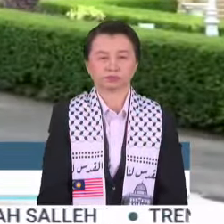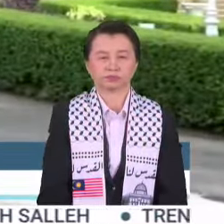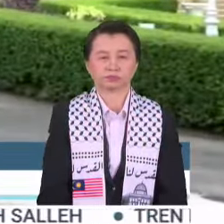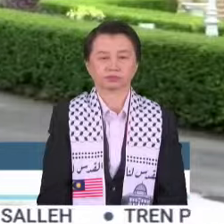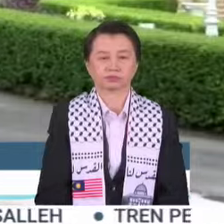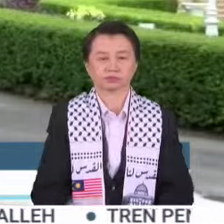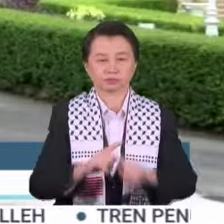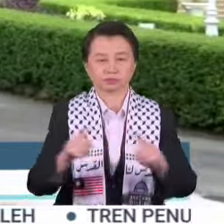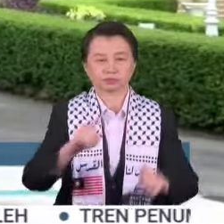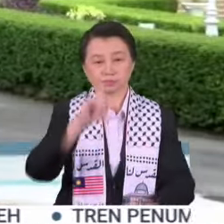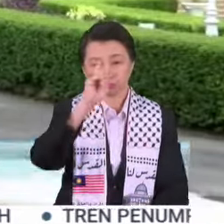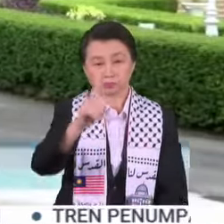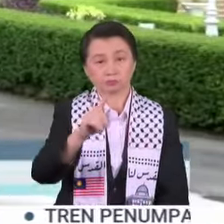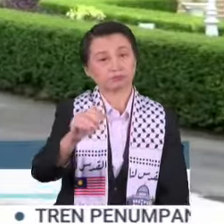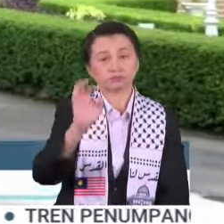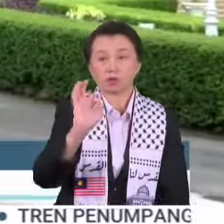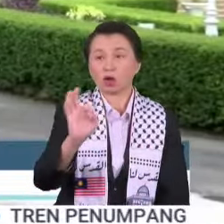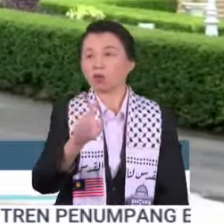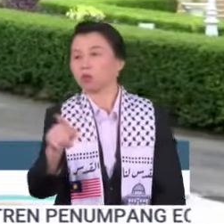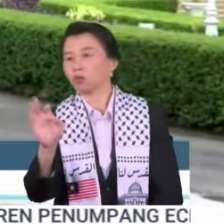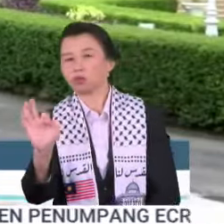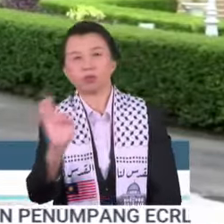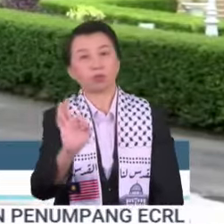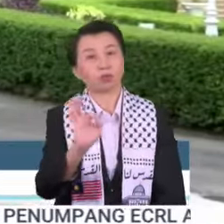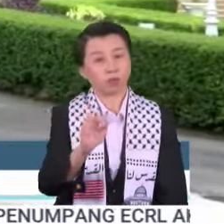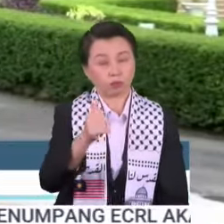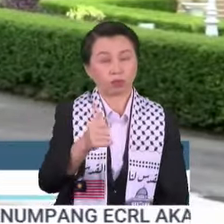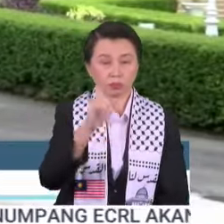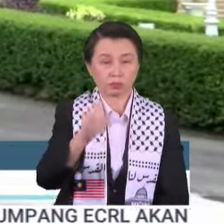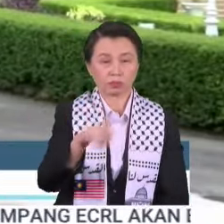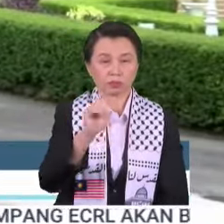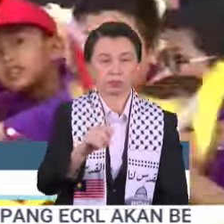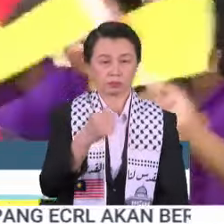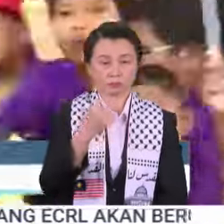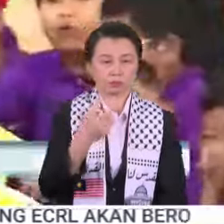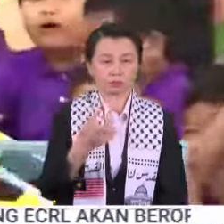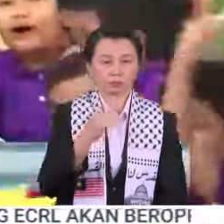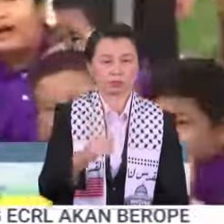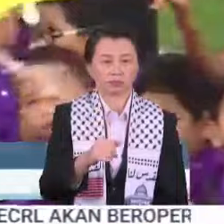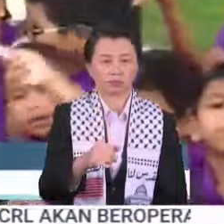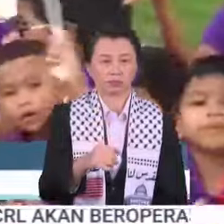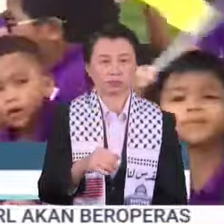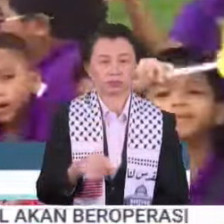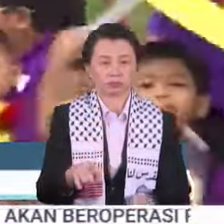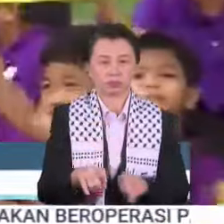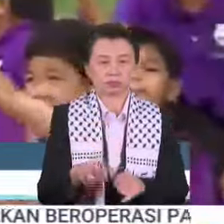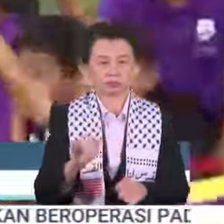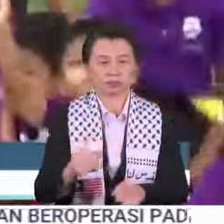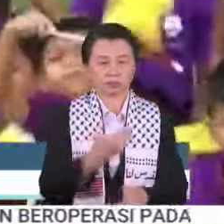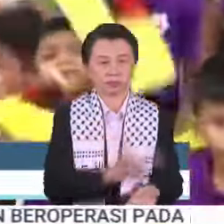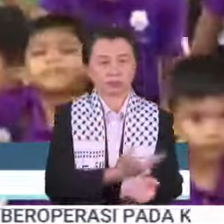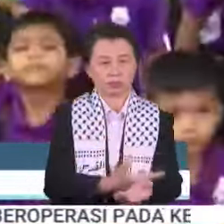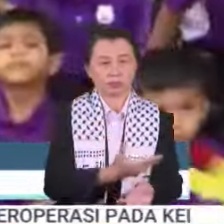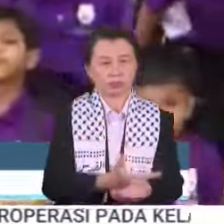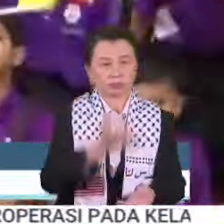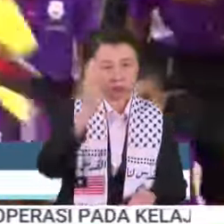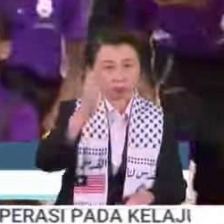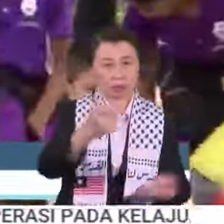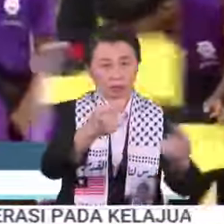Tapi memang orang kata memang menakjubkan lah. Memang unik yang perlu dihadiri dan difahami oleh generasi yang akan datang